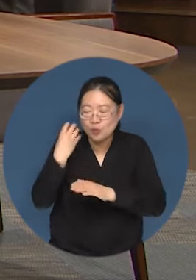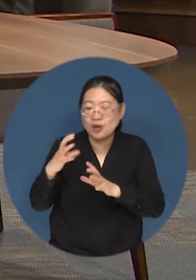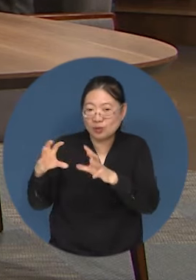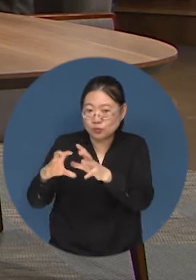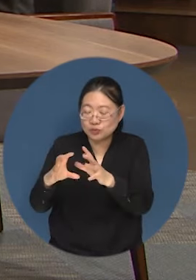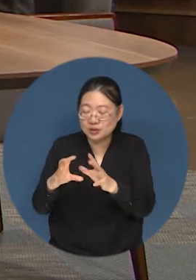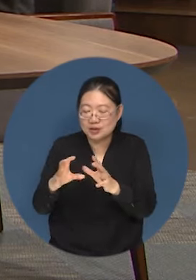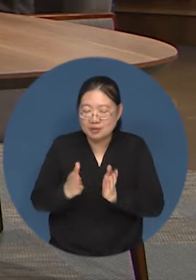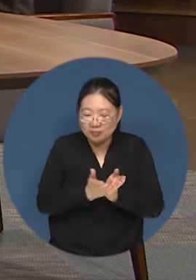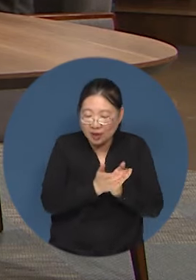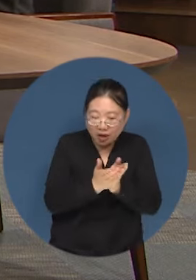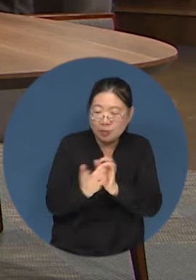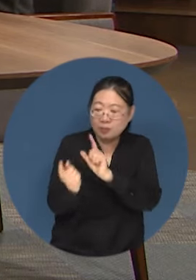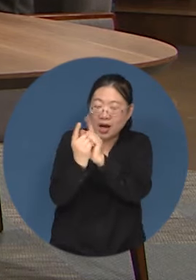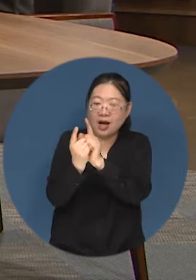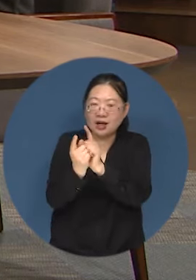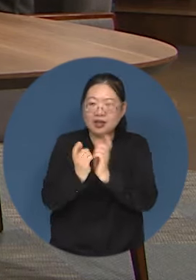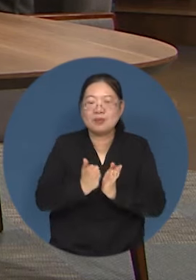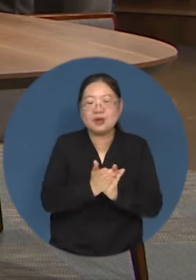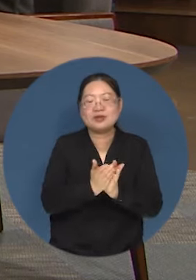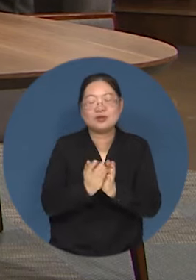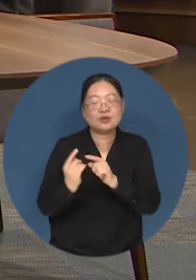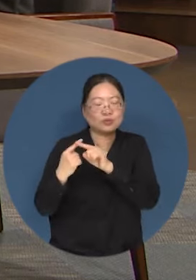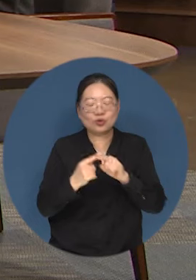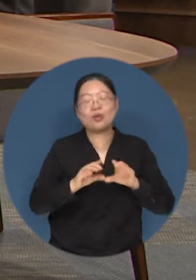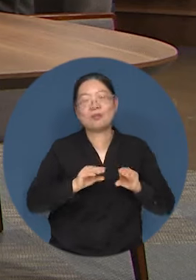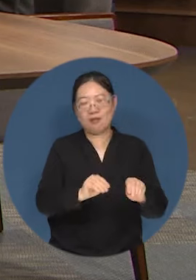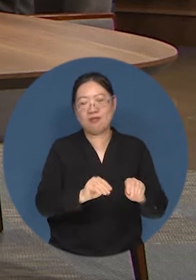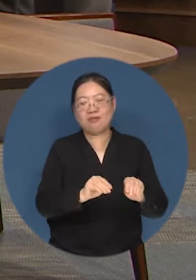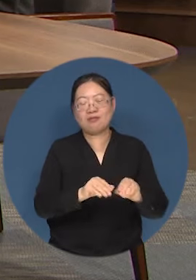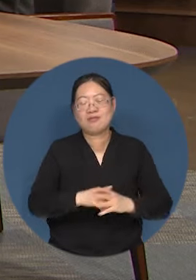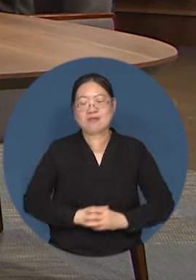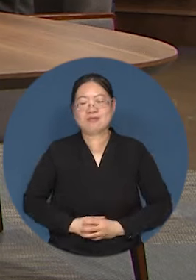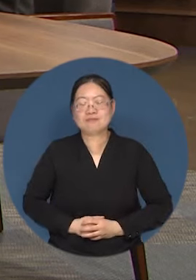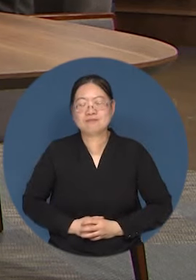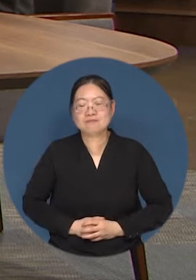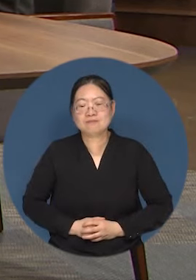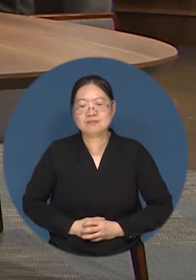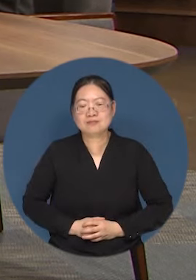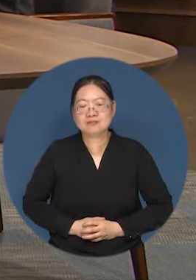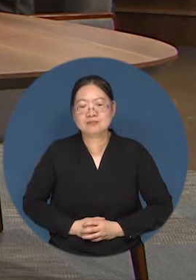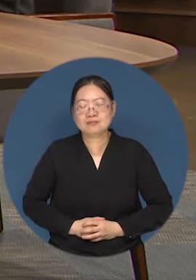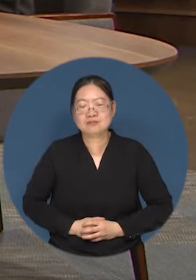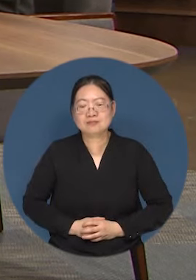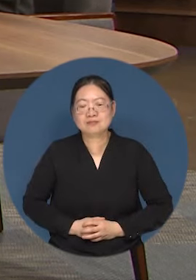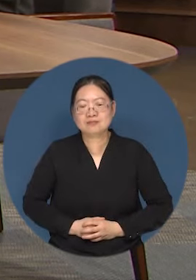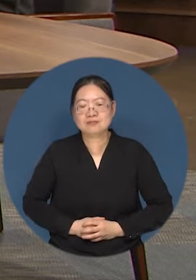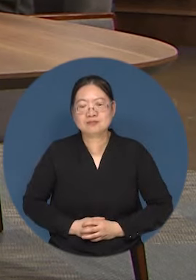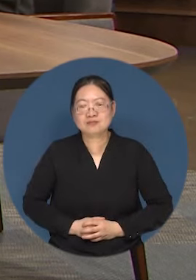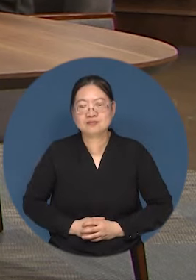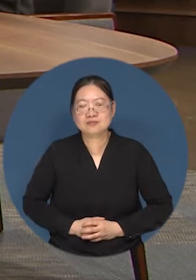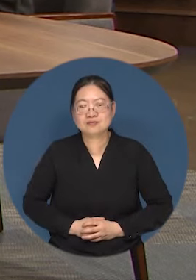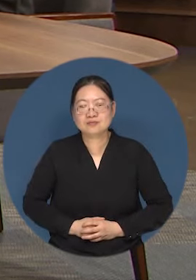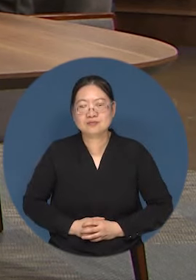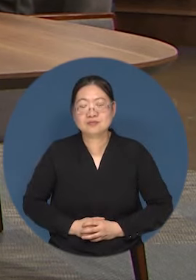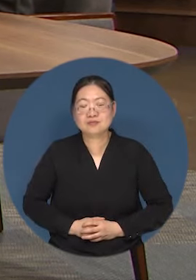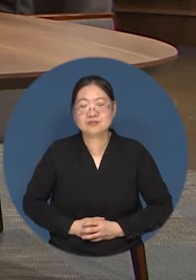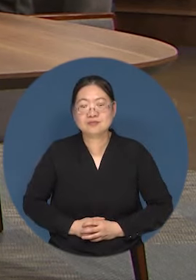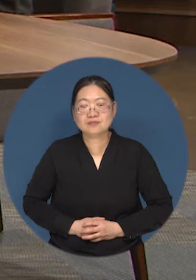이제 배는 무조건 멈춰야 됩니다. 스톱해야 네, 되고 멈춰야 되고 이제 그냥 관성으로만